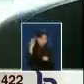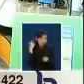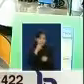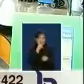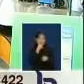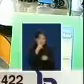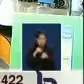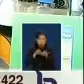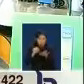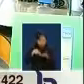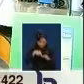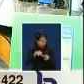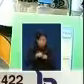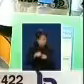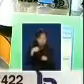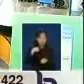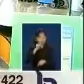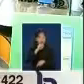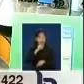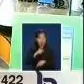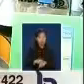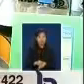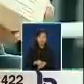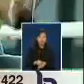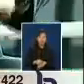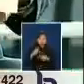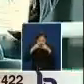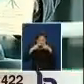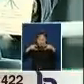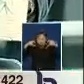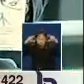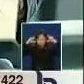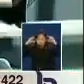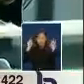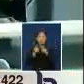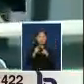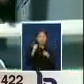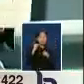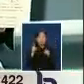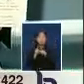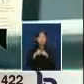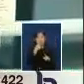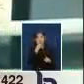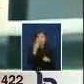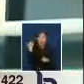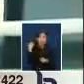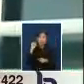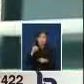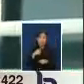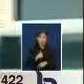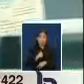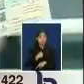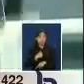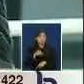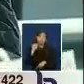ะ ยังทันสมัยอยู ่แล้วอย่าง หน้ากาก อย่างหน้ากากก็ยังใส่ได้เหมือนกันค ือ มันโรคไข้หวัดใหญ่ก็ใช้ได้เหมือนกัน ช่นกรณีว่